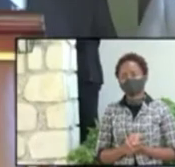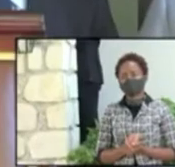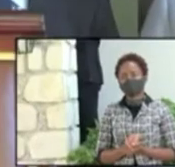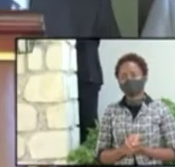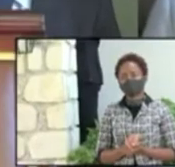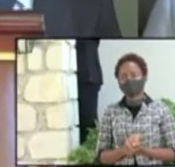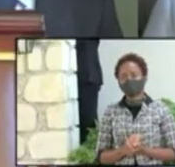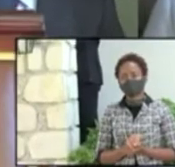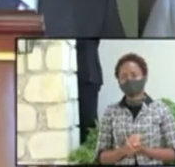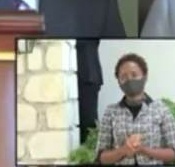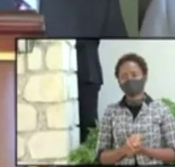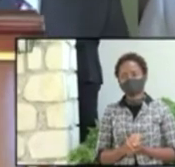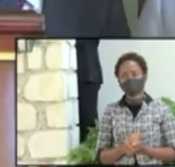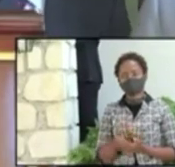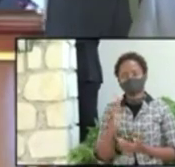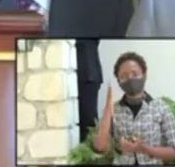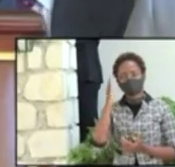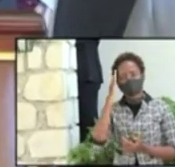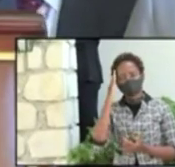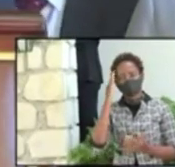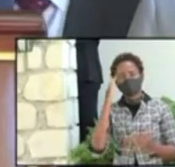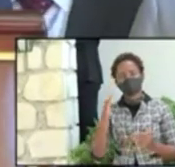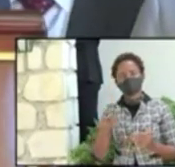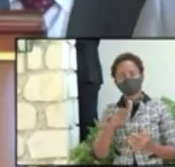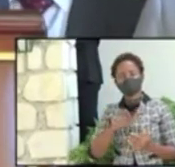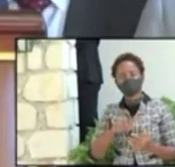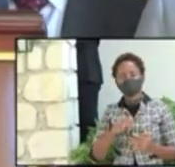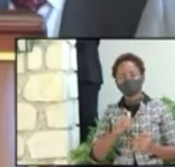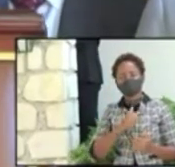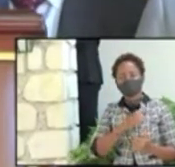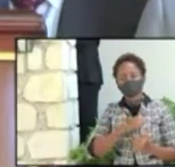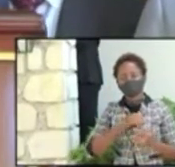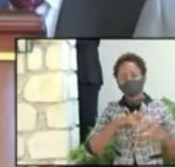qui sensibilité moi rien dans cœur pour nous parce que